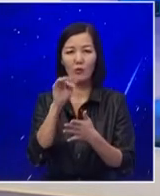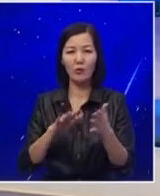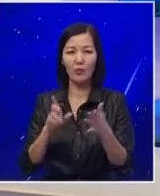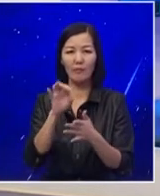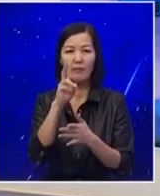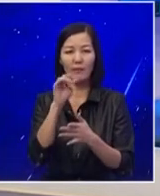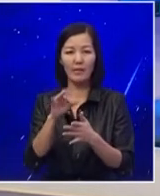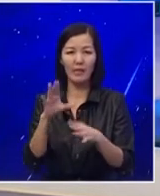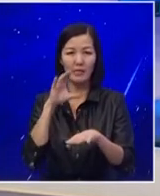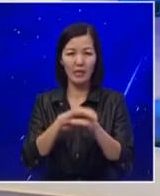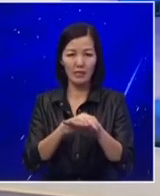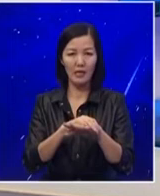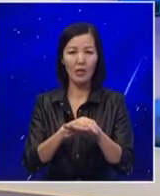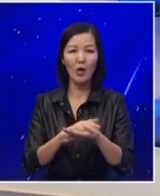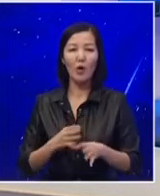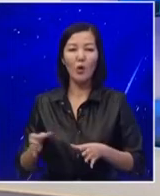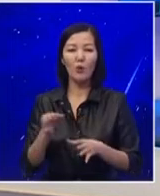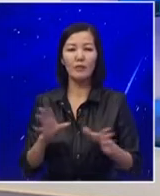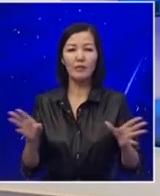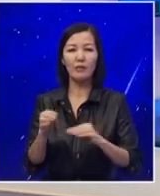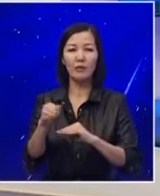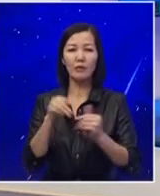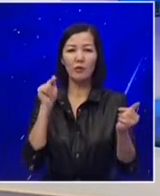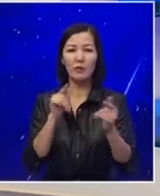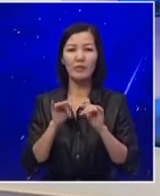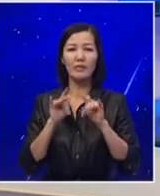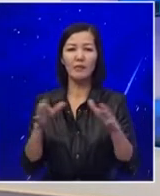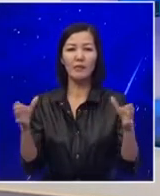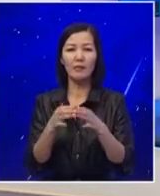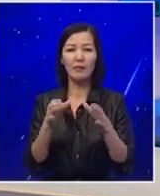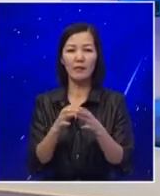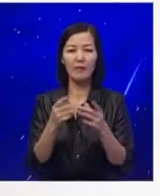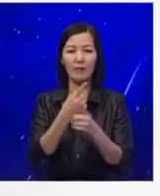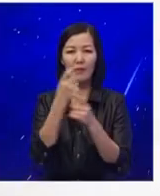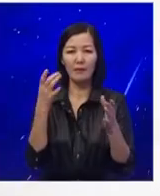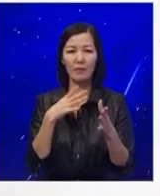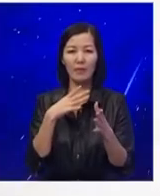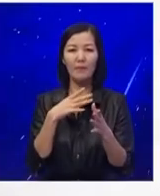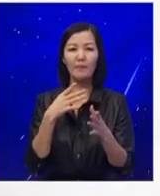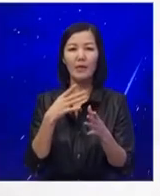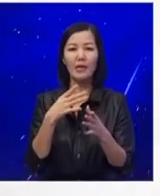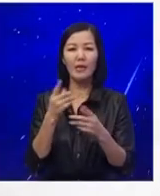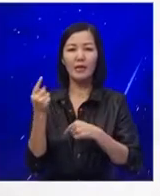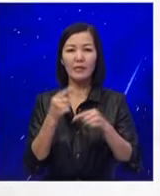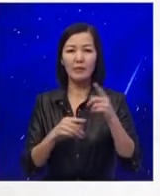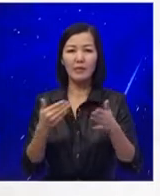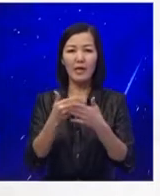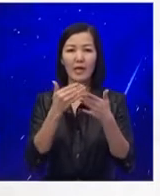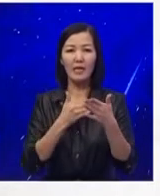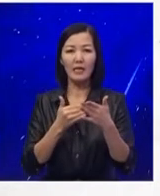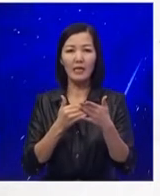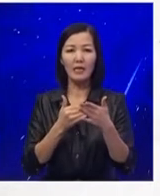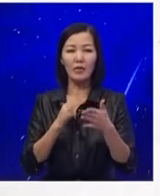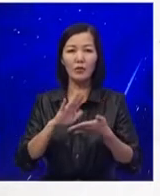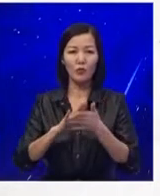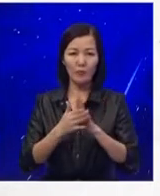ауданының Балпық бекентінде анықталған. Бұл туралы облыстық сыбайлас жемқорлыққа қарсы іс-қимыл департаменті өкілдері мәлімдеді. Олардың ақпарынша, кәсіпкерлер